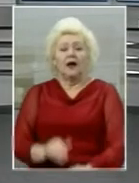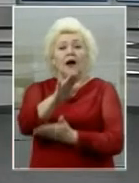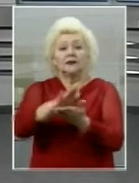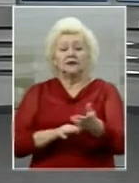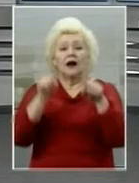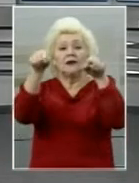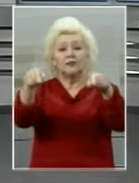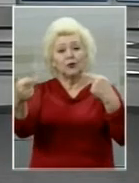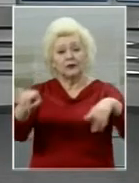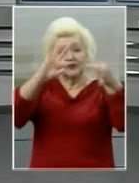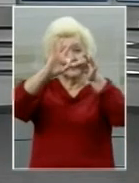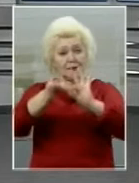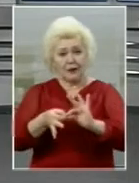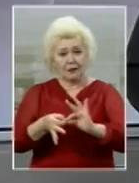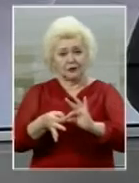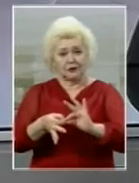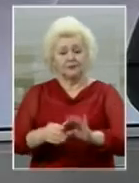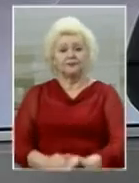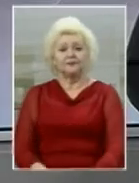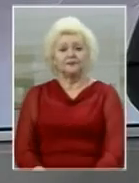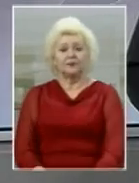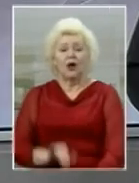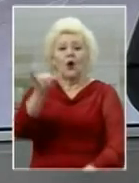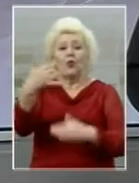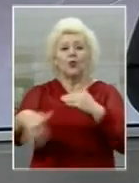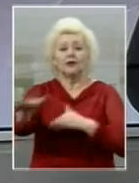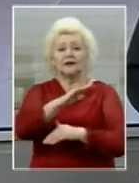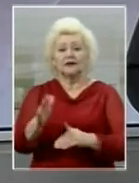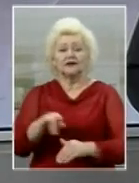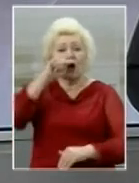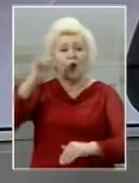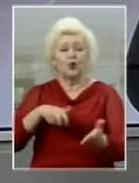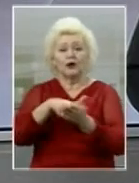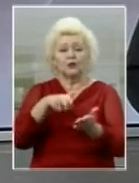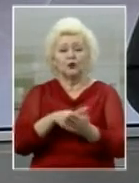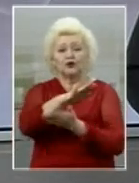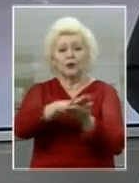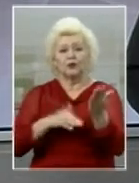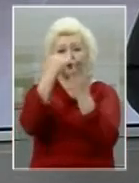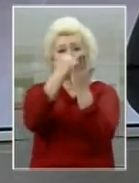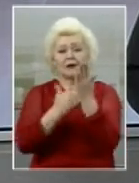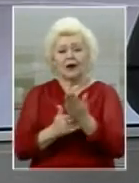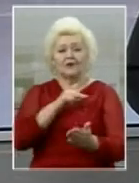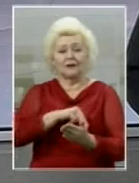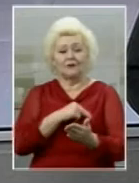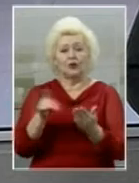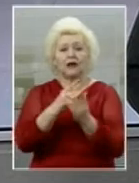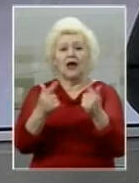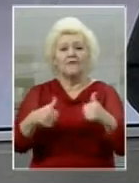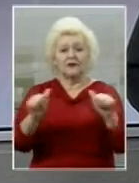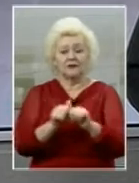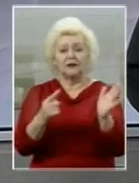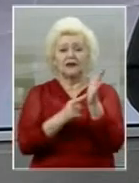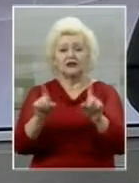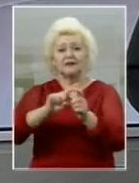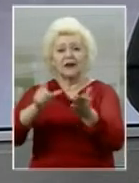Далі про це та інше детальніше. У Херсоні «Укрпошта» подовжила графік роботи відділень. 6 офісів